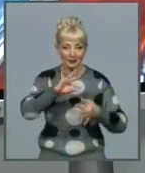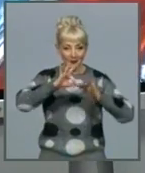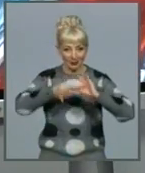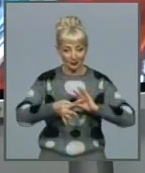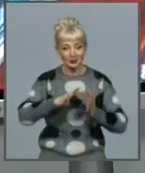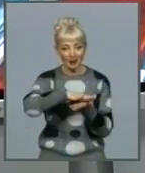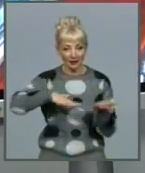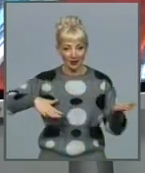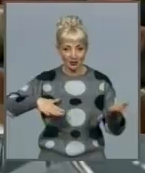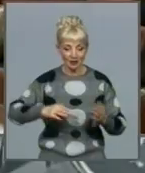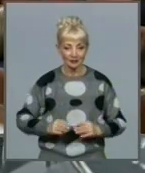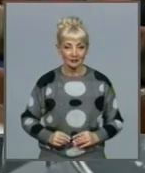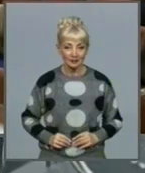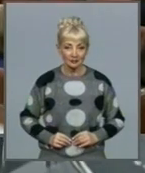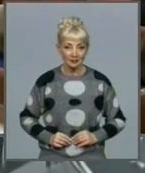сюжеті.